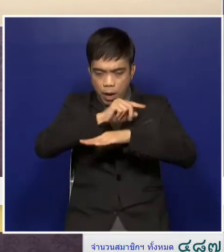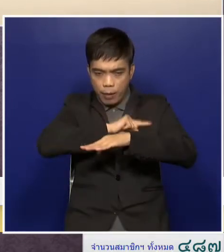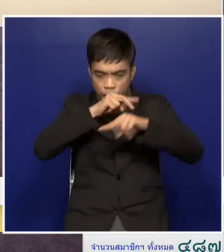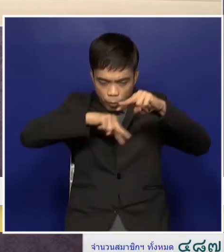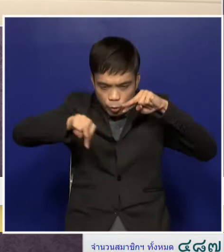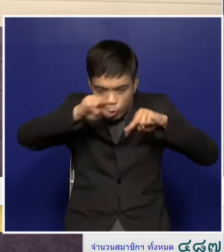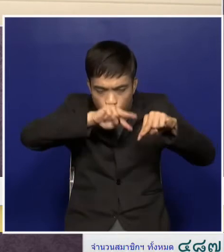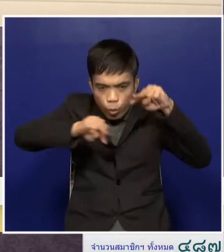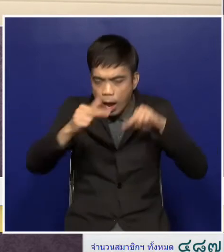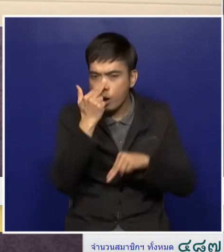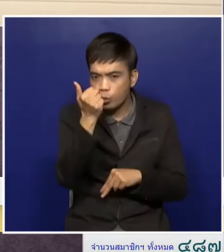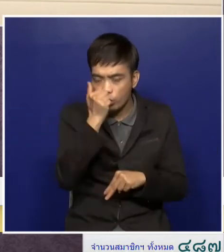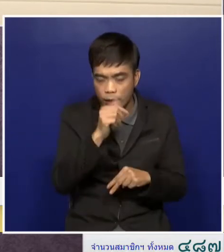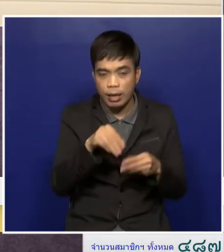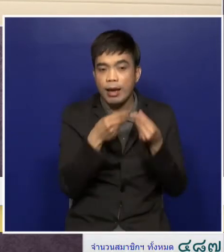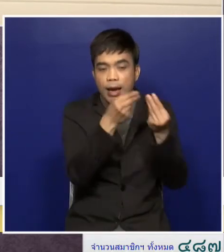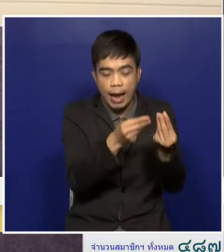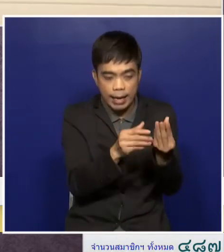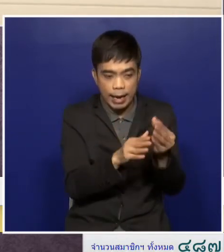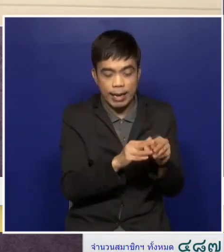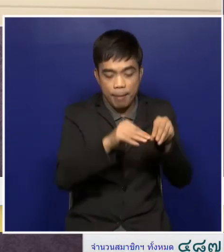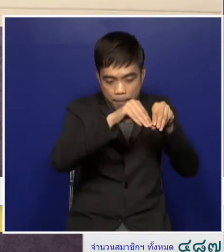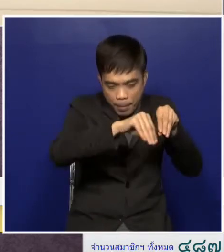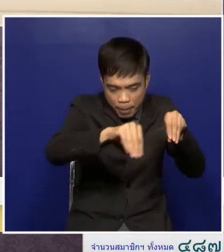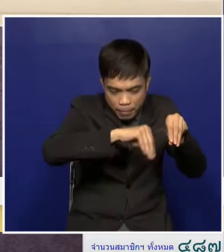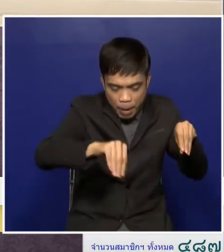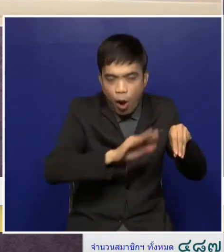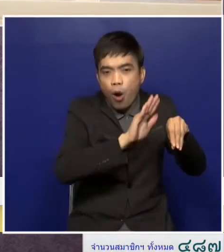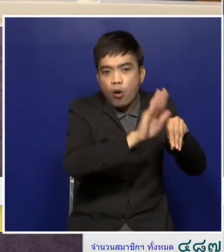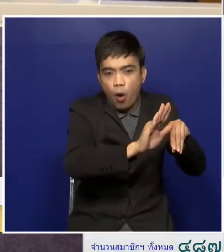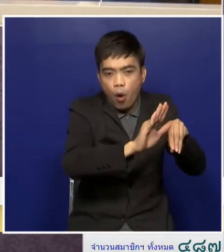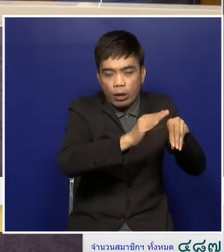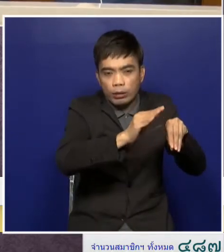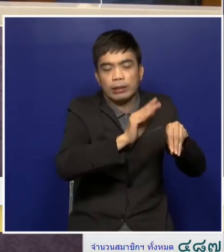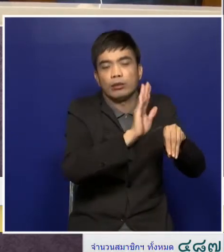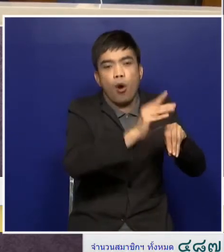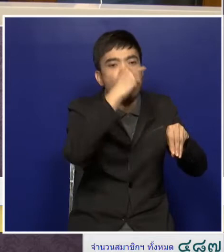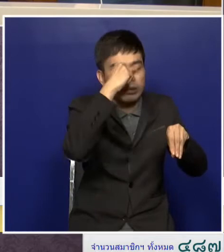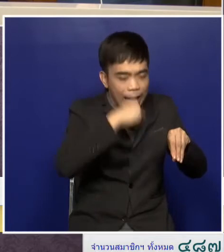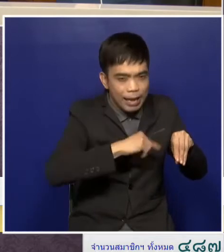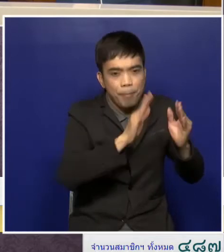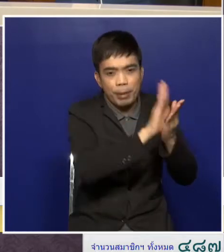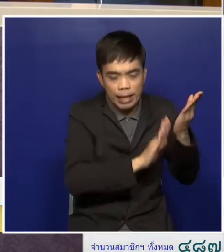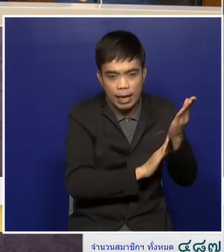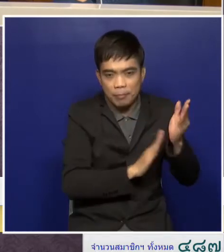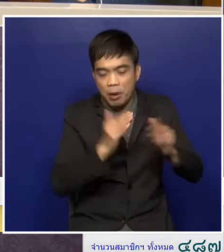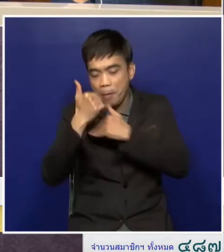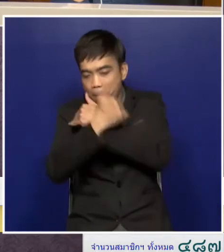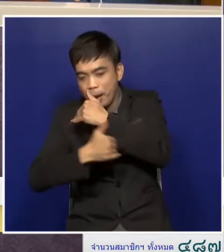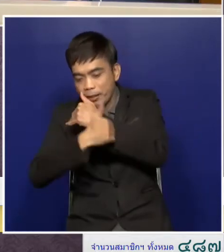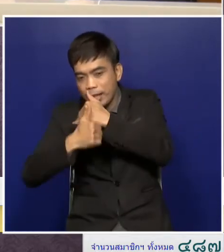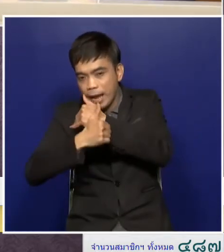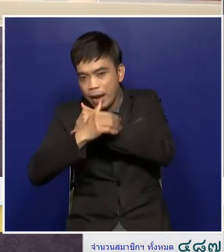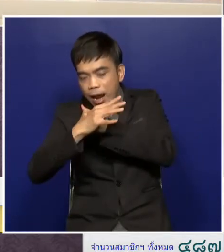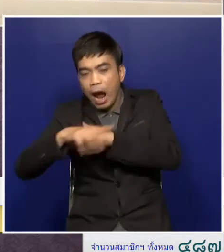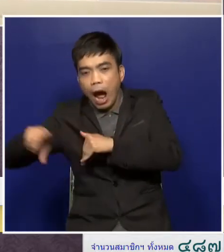ทำอย่างไรให้สายผนเหล่านี้ทเปของไทยั้น ยังคงเป็ของไทยไม่ให้ต่างชาิซึงเขาได้มีการทดลองมี